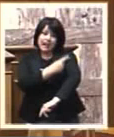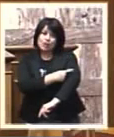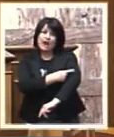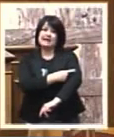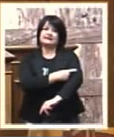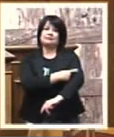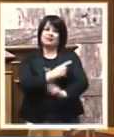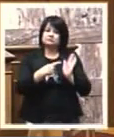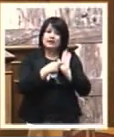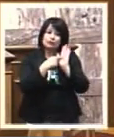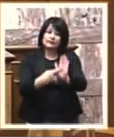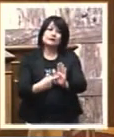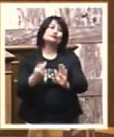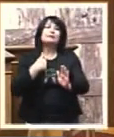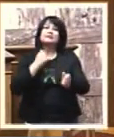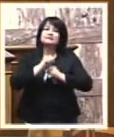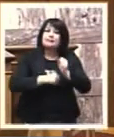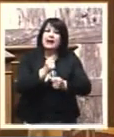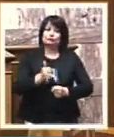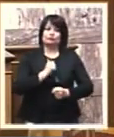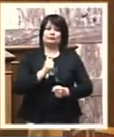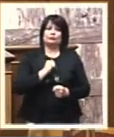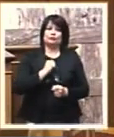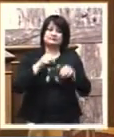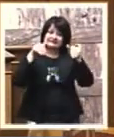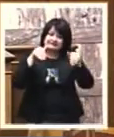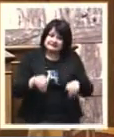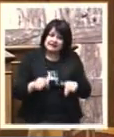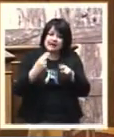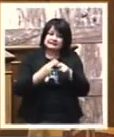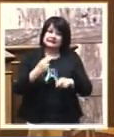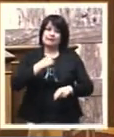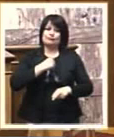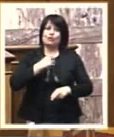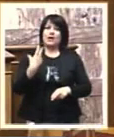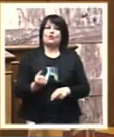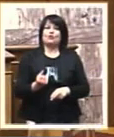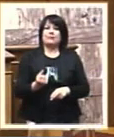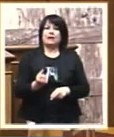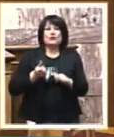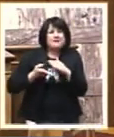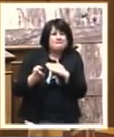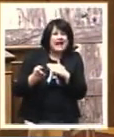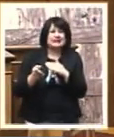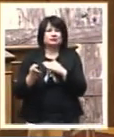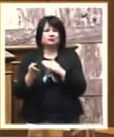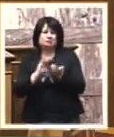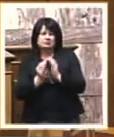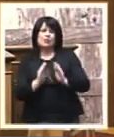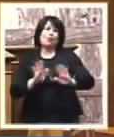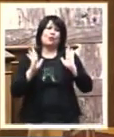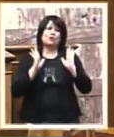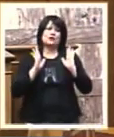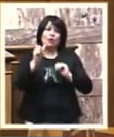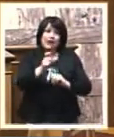στο δικό μας ανθρώπινο δυναμικό. Να σεβαστούμε την αξία μας μέσα από την αξιοκρατία. Να στηρίξουμε την πρωτοβουλία και την